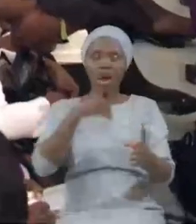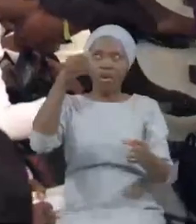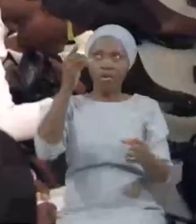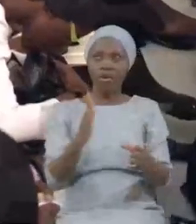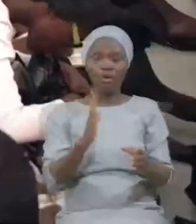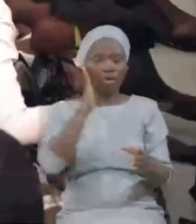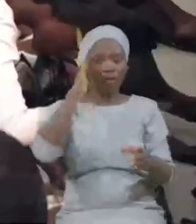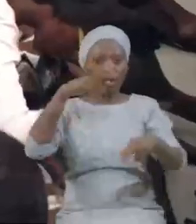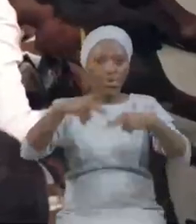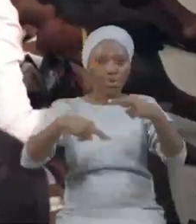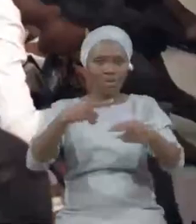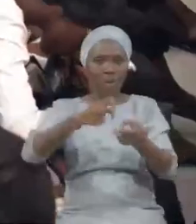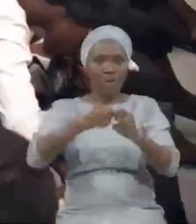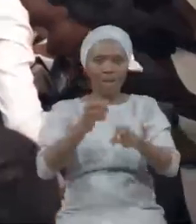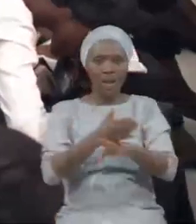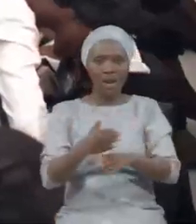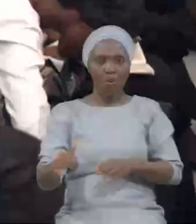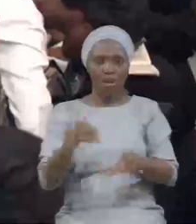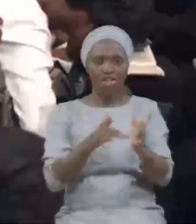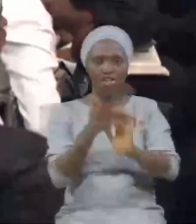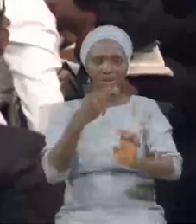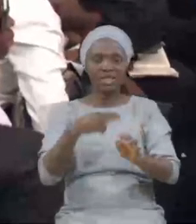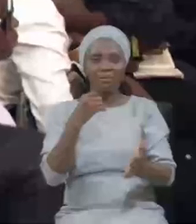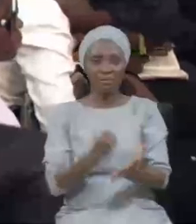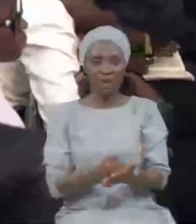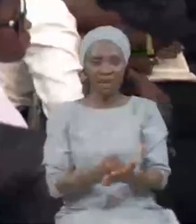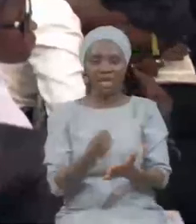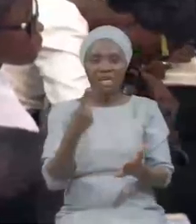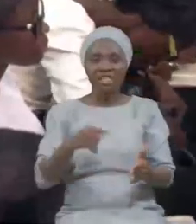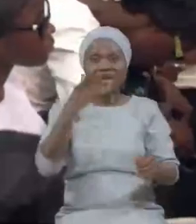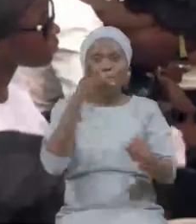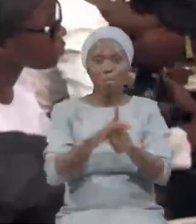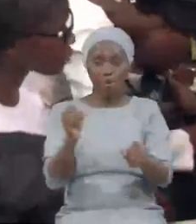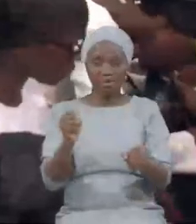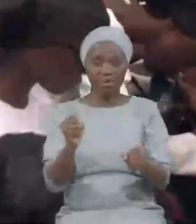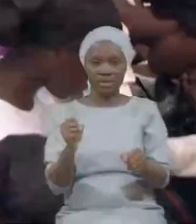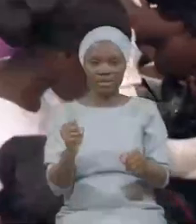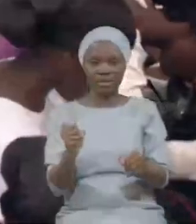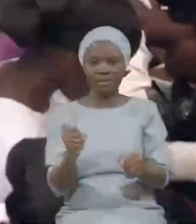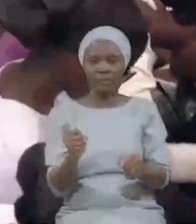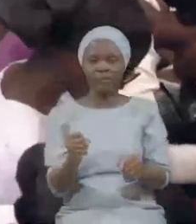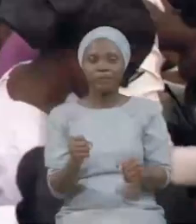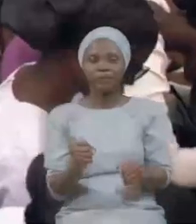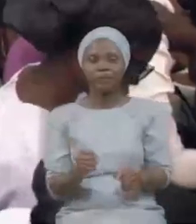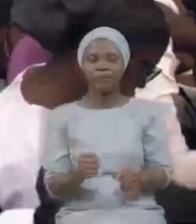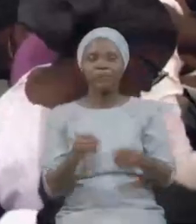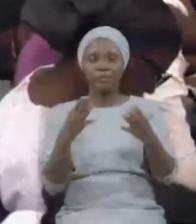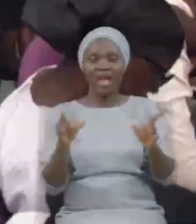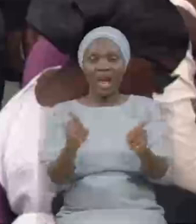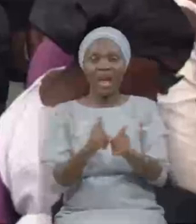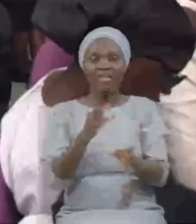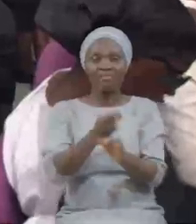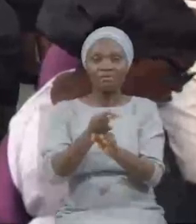le problème au nom de Jésus-Christ. Les promesses sont fermes comme la fidélité de